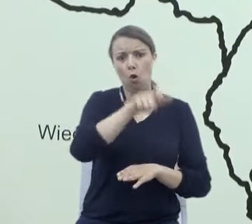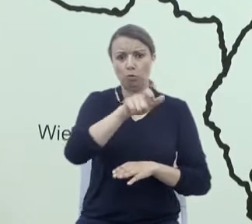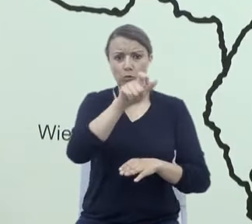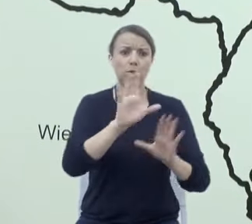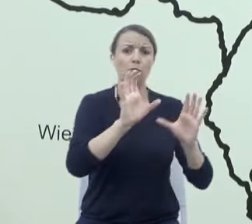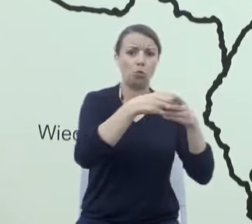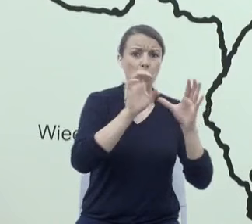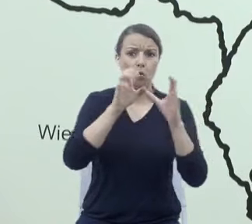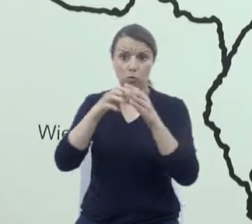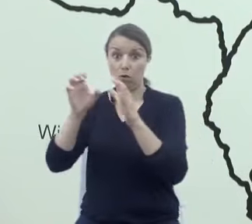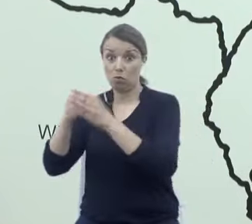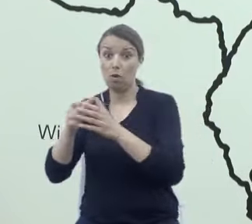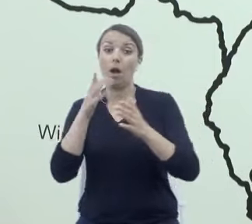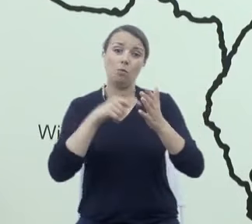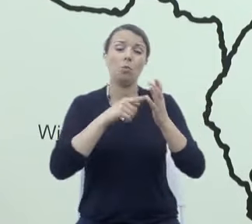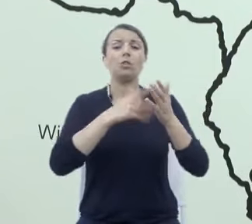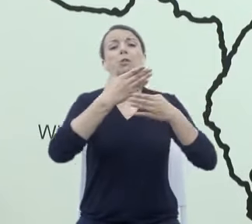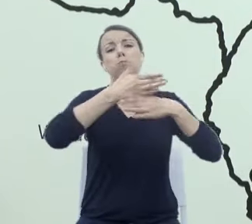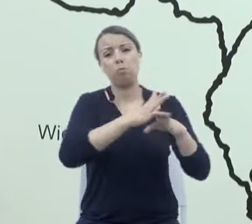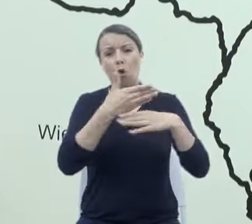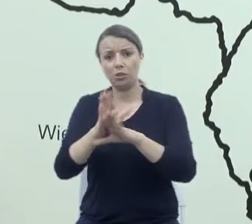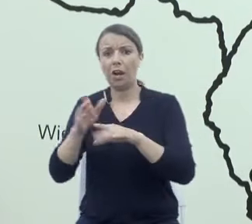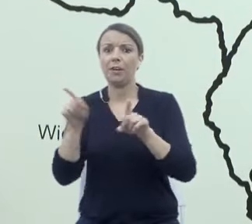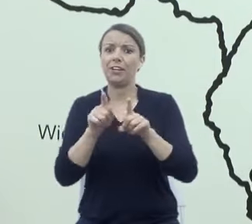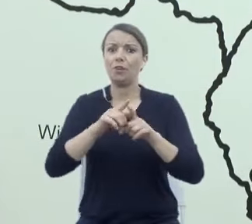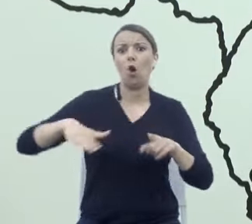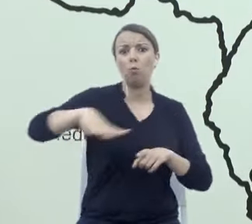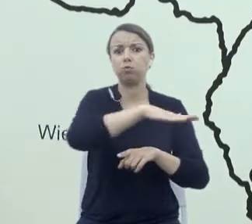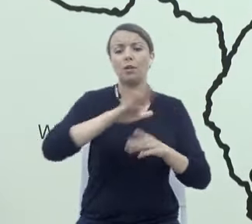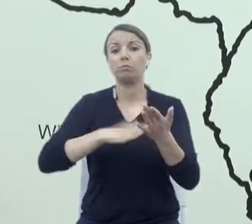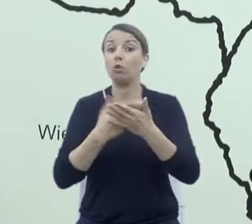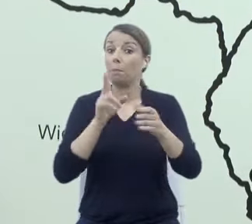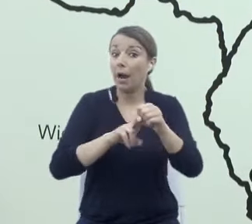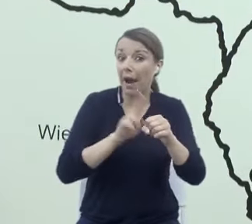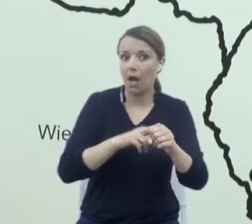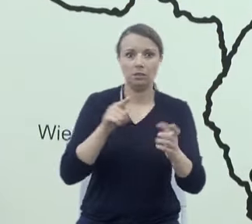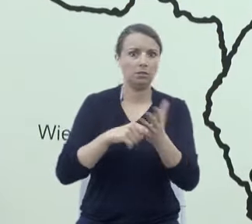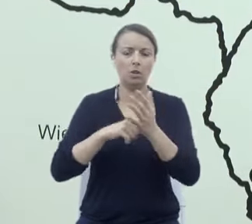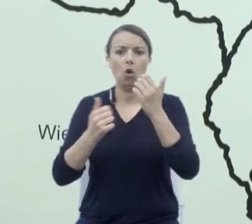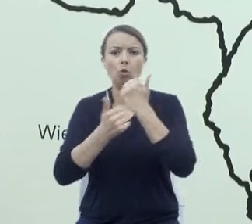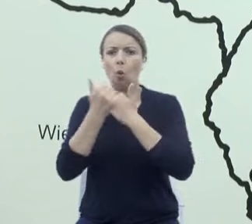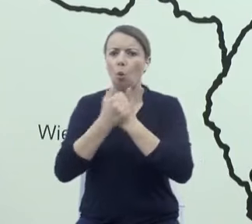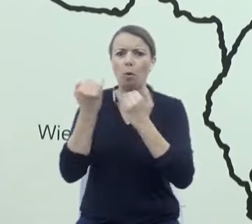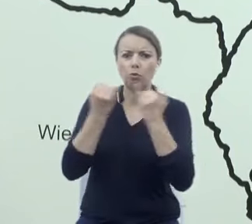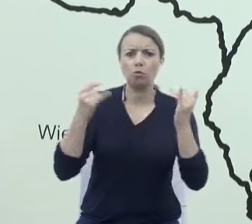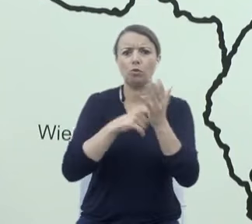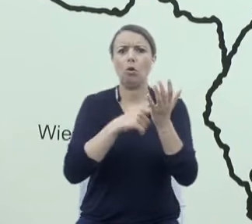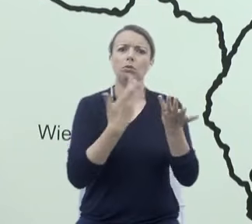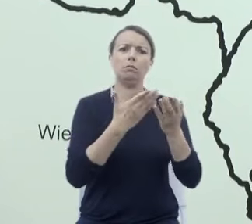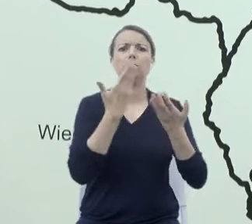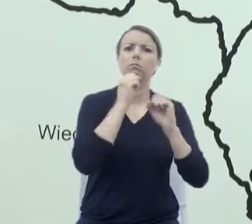podgrupy i pacyfikowały teren, czyli zabezpieczały magazyny, dokumentacje, łapały no,